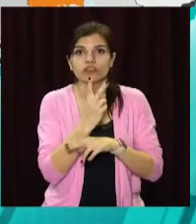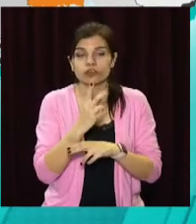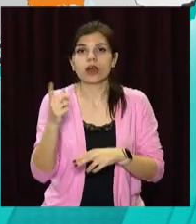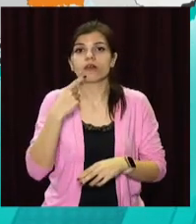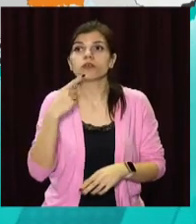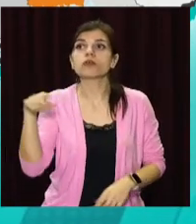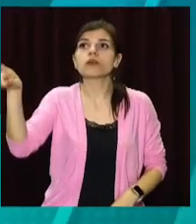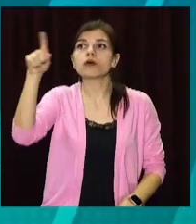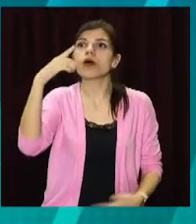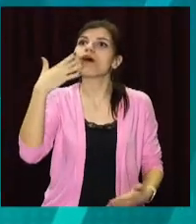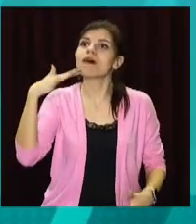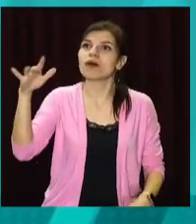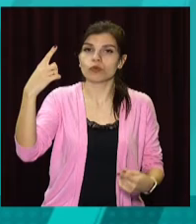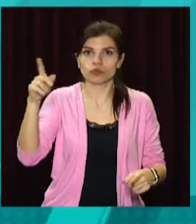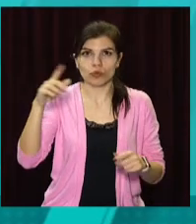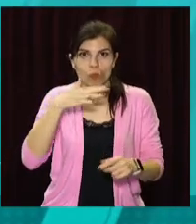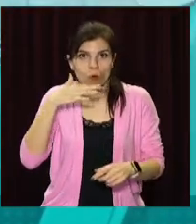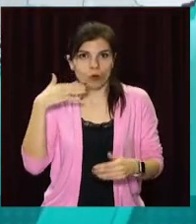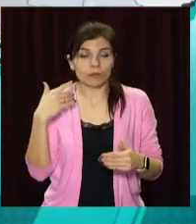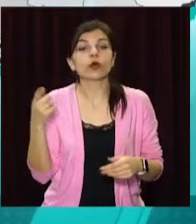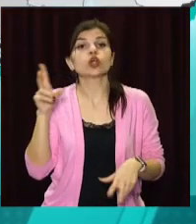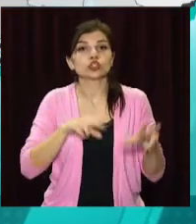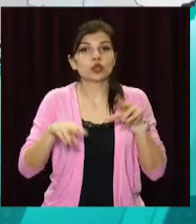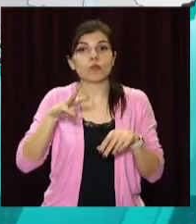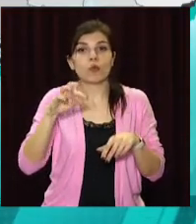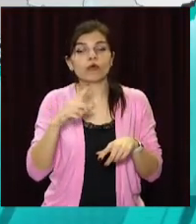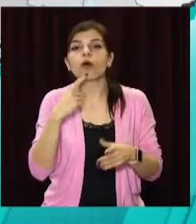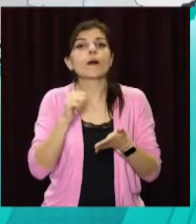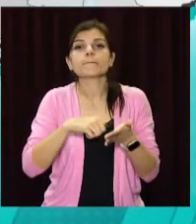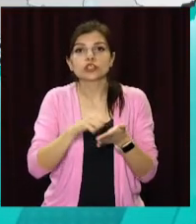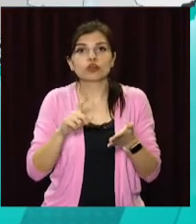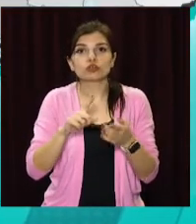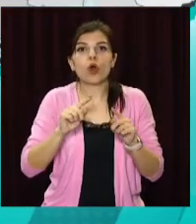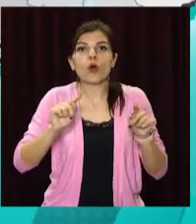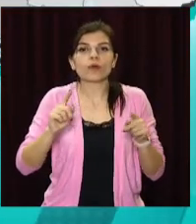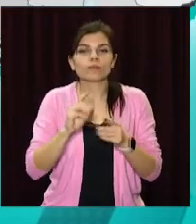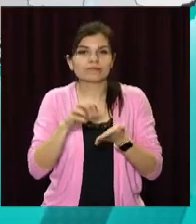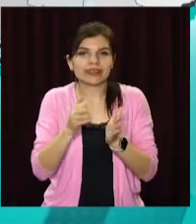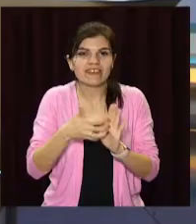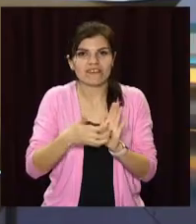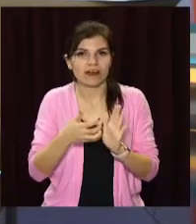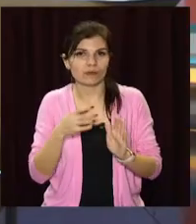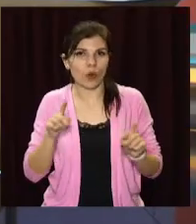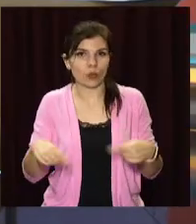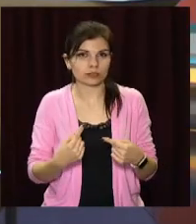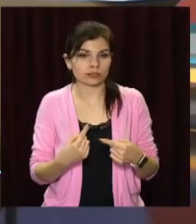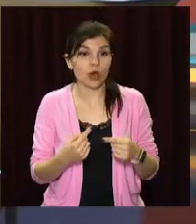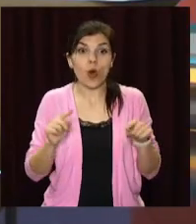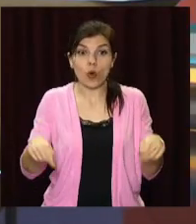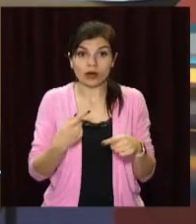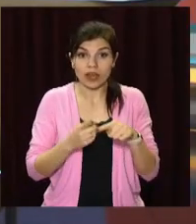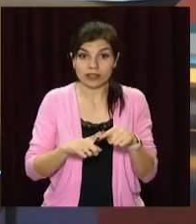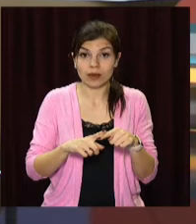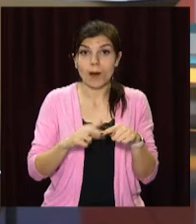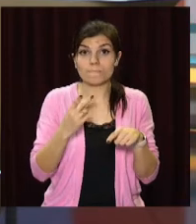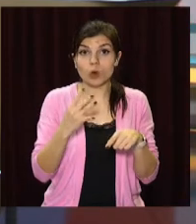зі щеплення. Очільник МОЗ вважає, одна з причин – організаційні моменти. Організувати цей